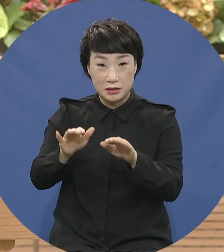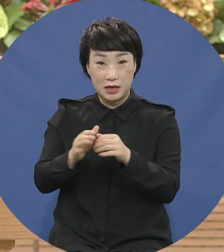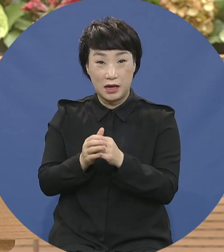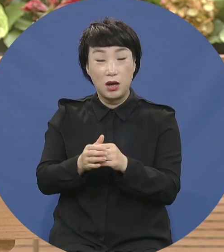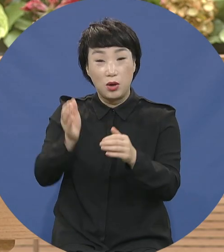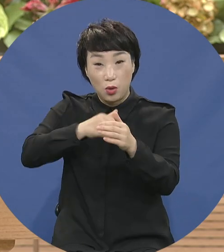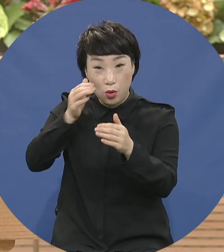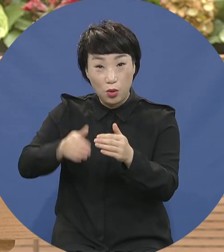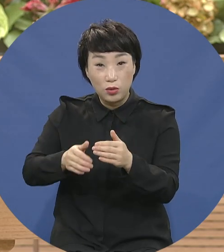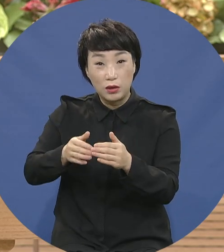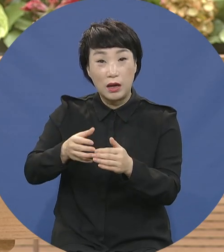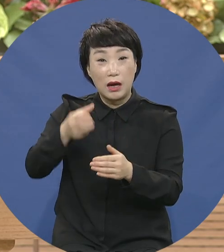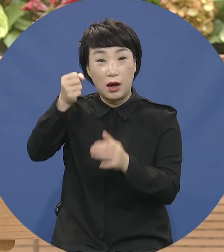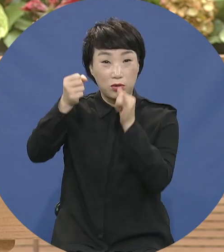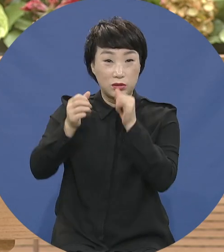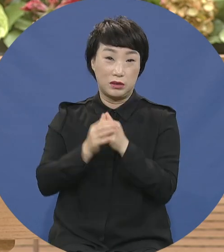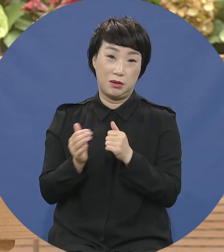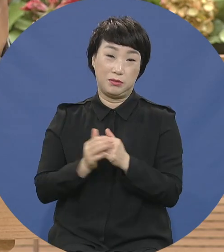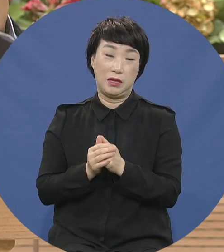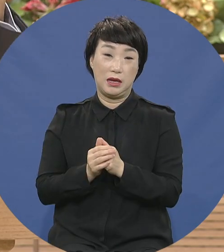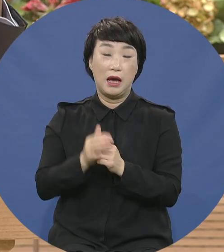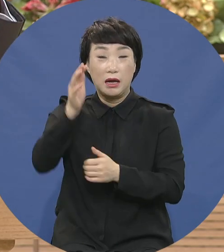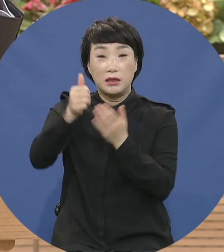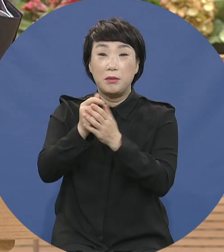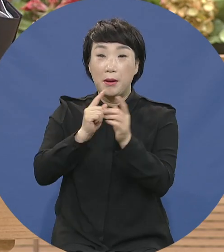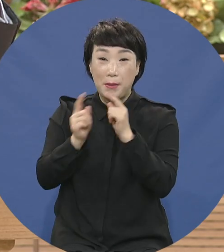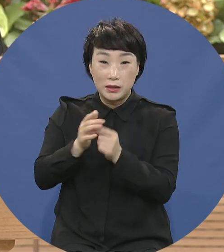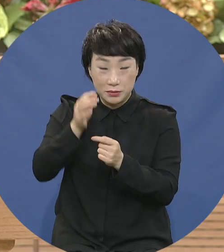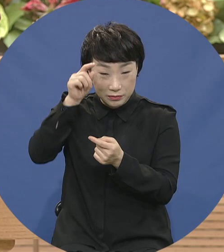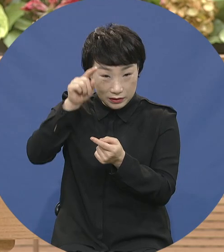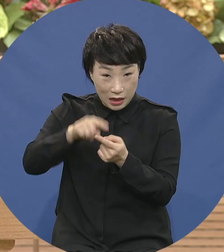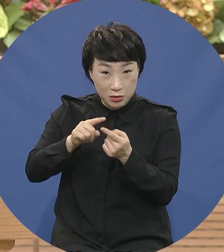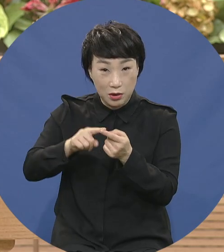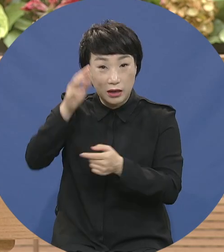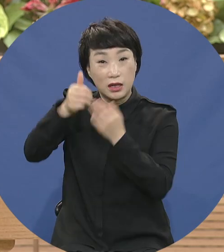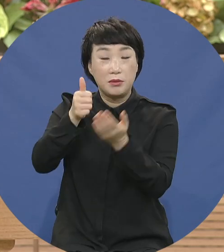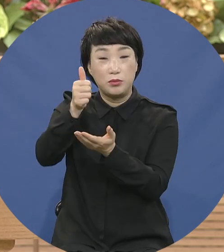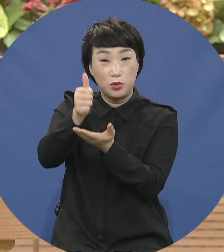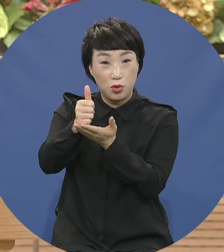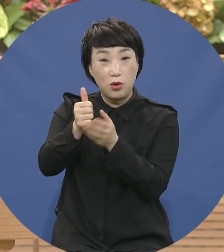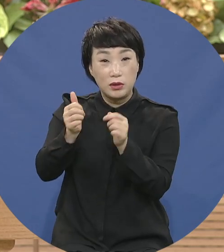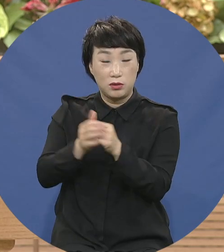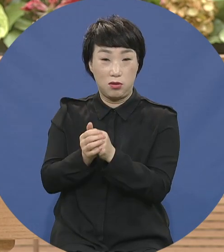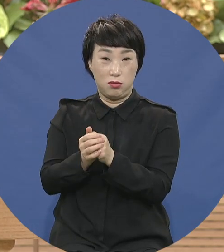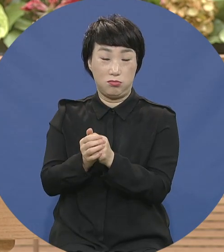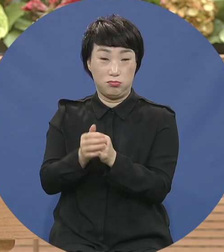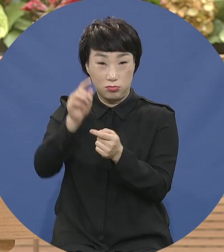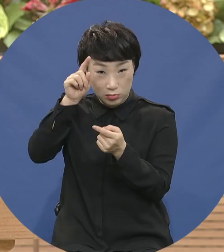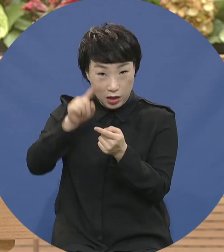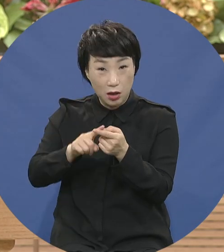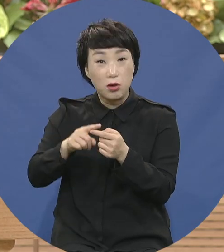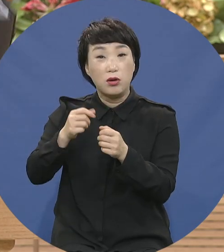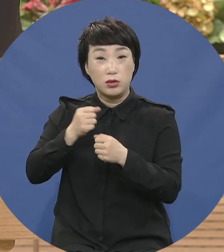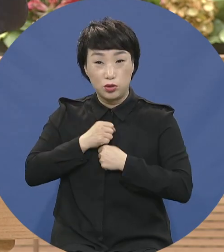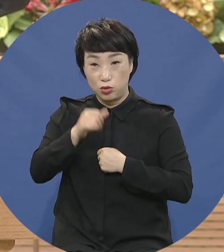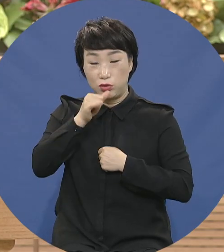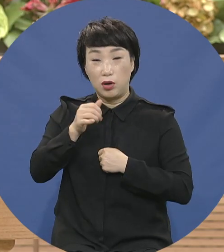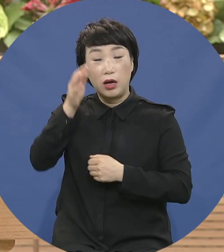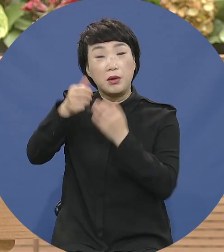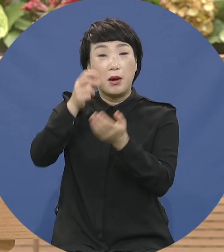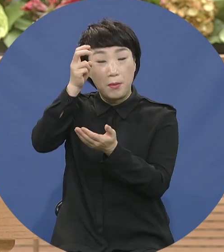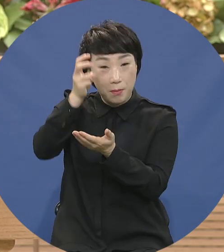자신이 공의로우시기 때문에 자기가 하신 말씀을 자기도 그 잣대를 딱 대고 하나님도